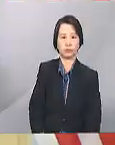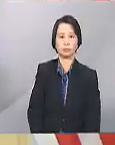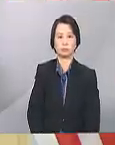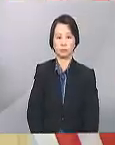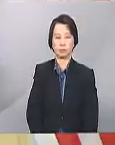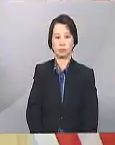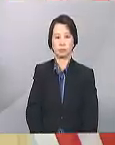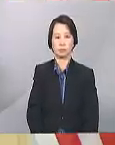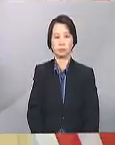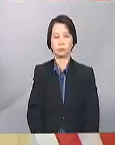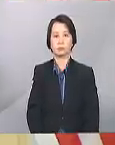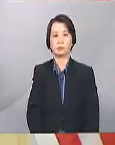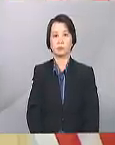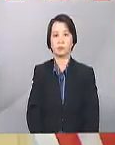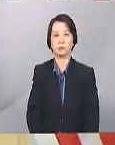Ya.